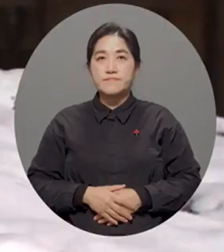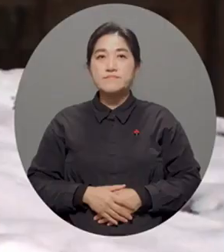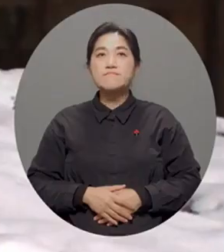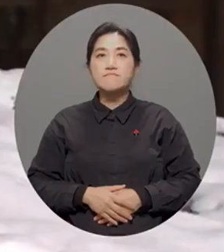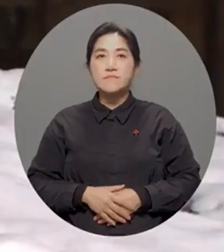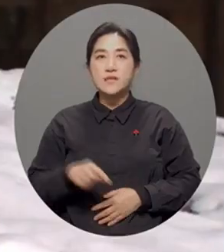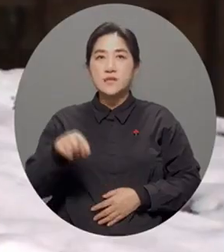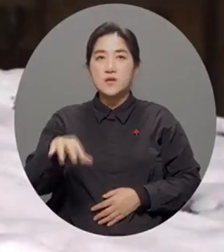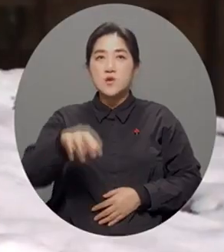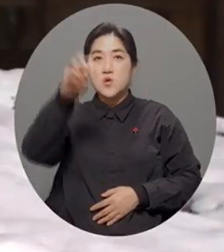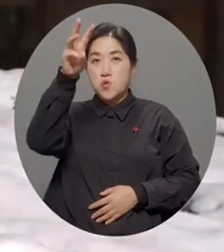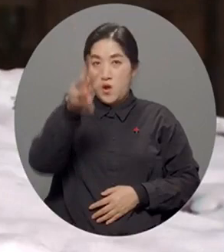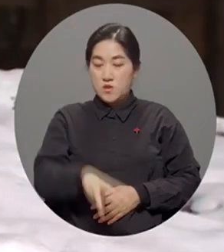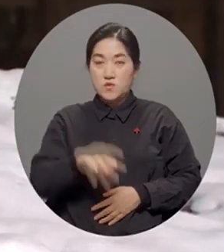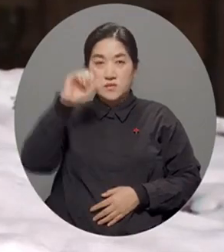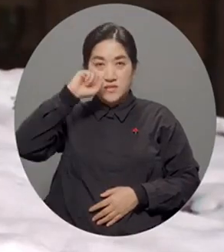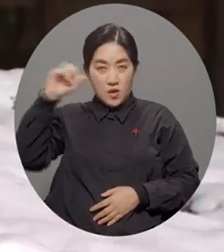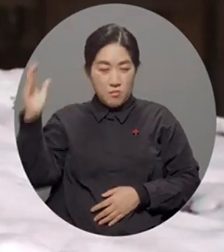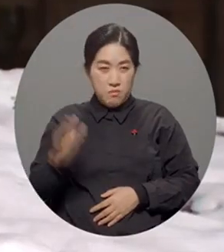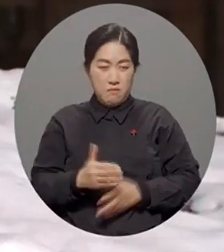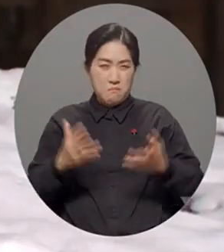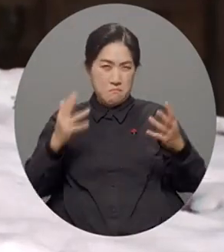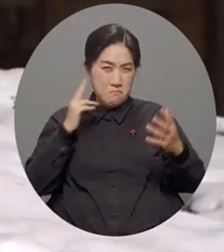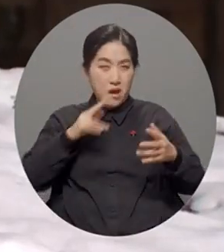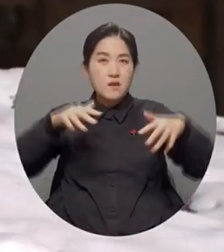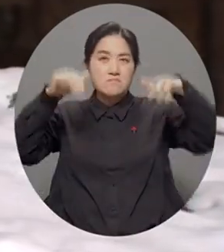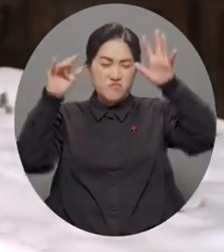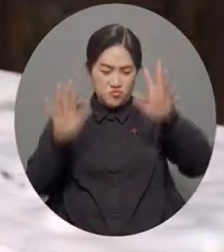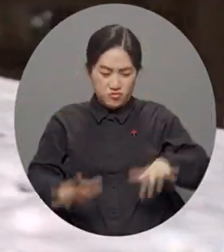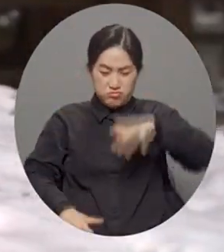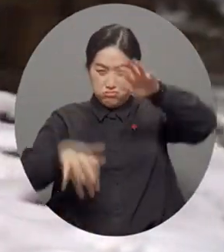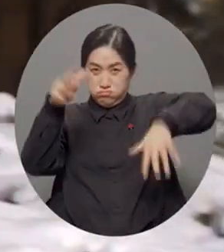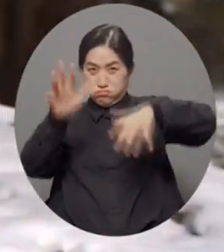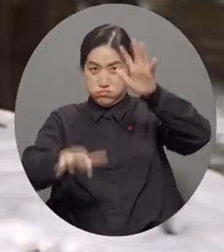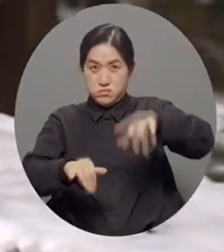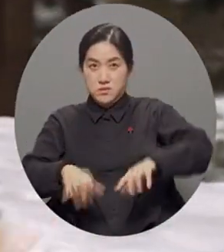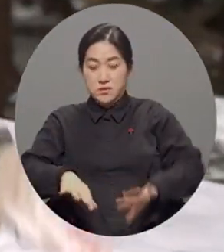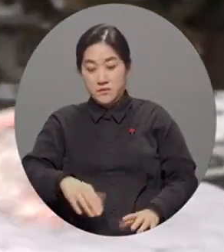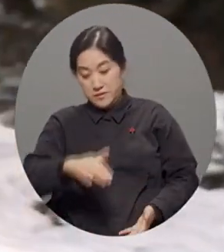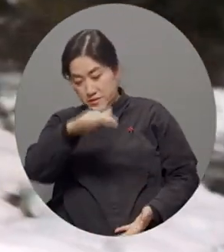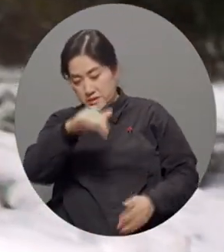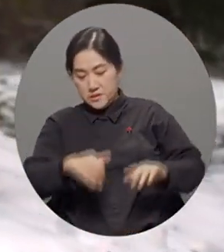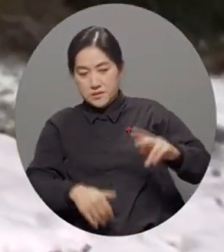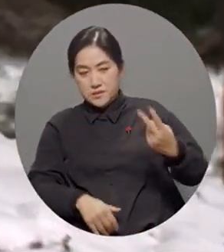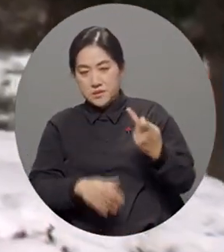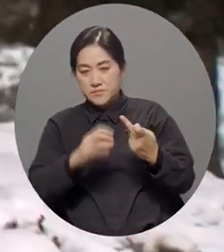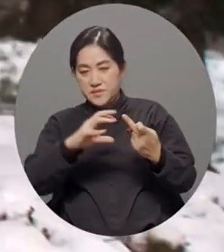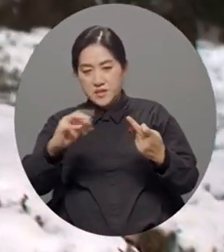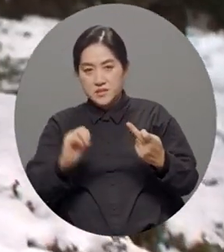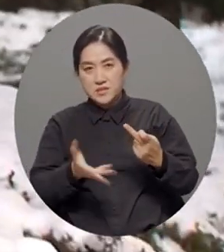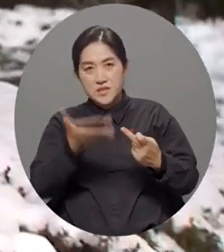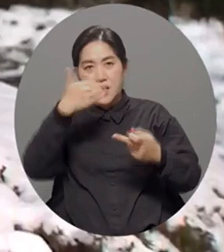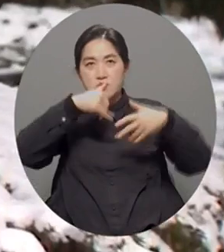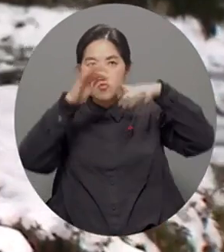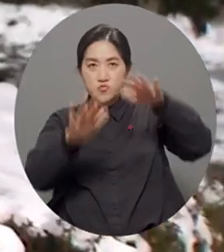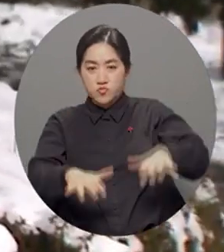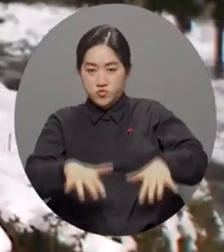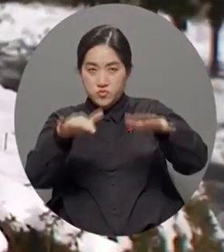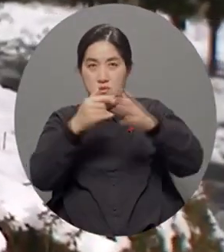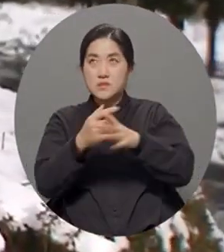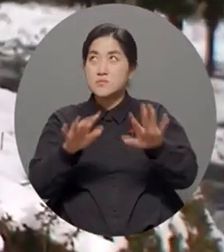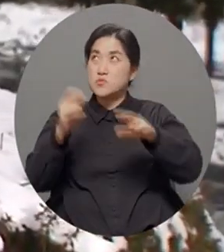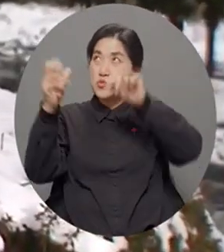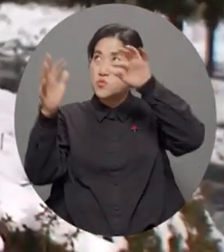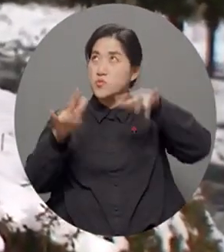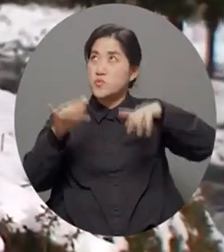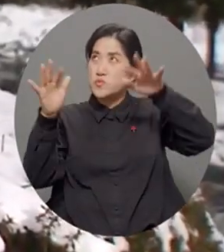네, 이곳 광주에도 새벽부터 아주 많은 눈이 내렸습니다. 현재까지 12cm가 넘는 눈이 쌓였는데 현재도 아주 약한